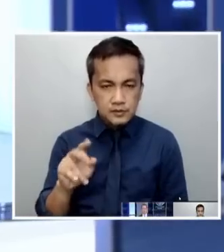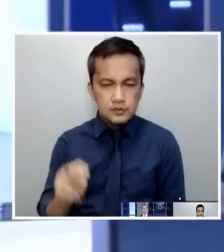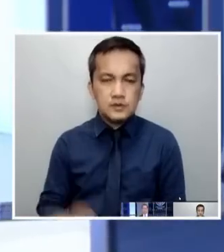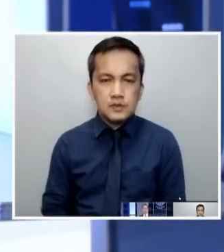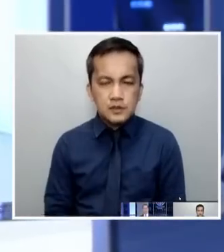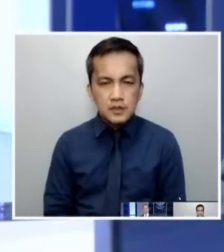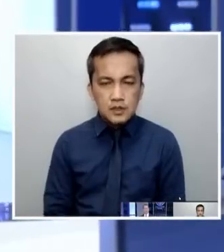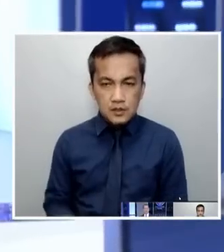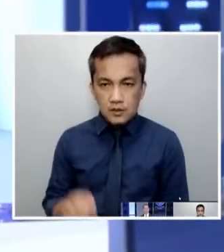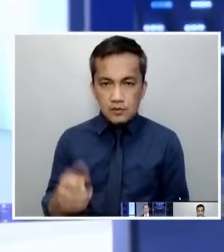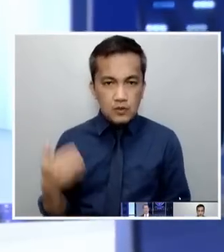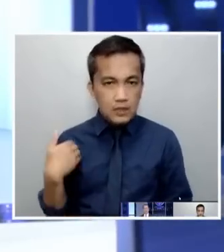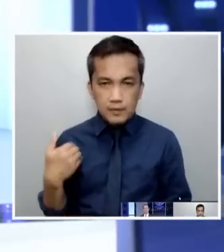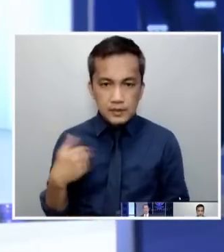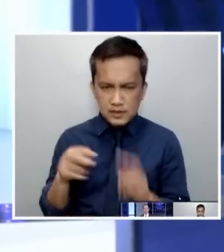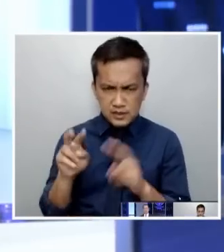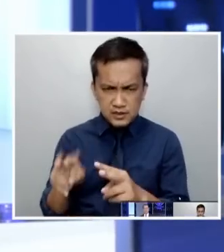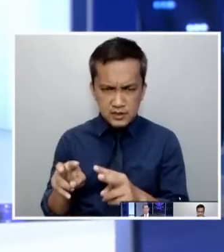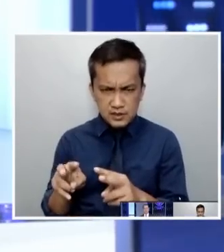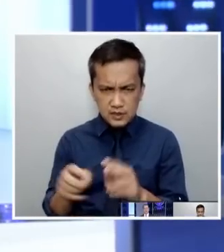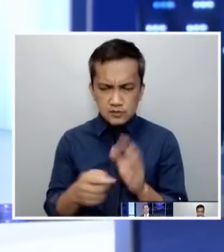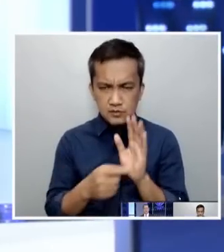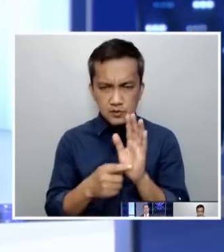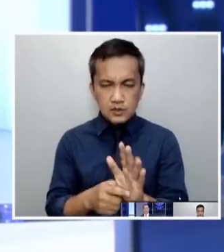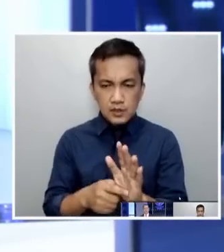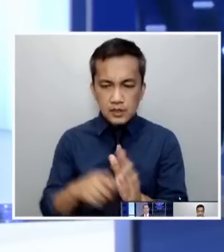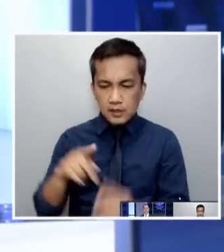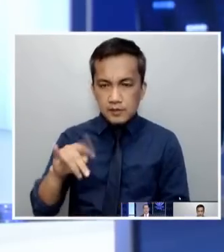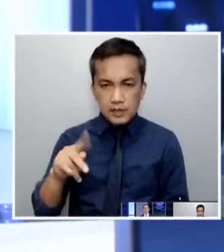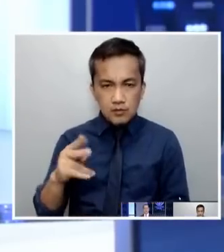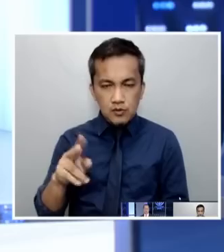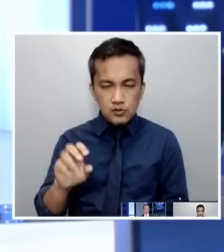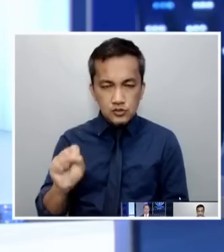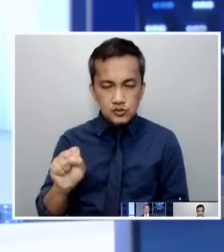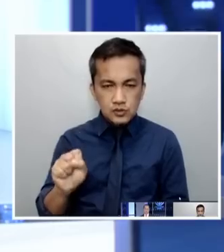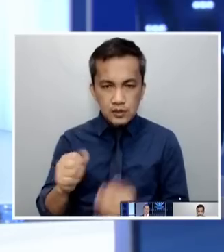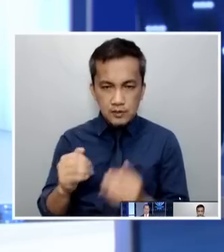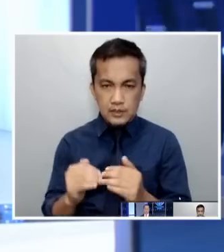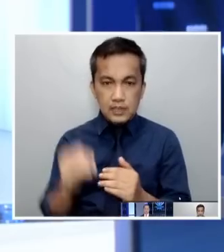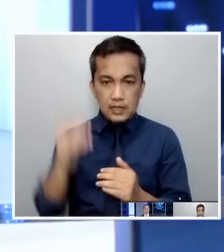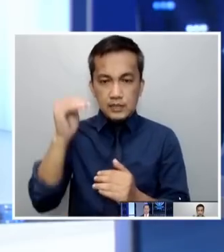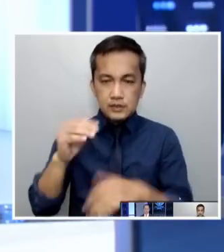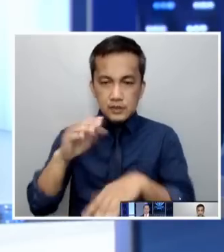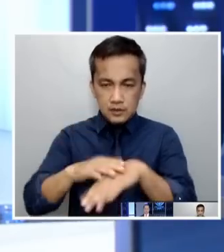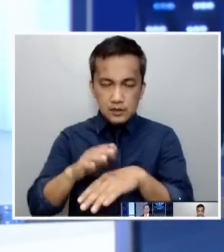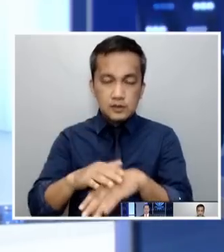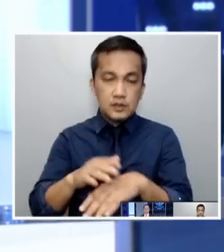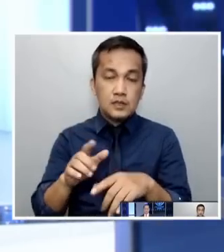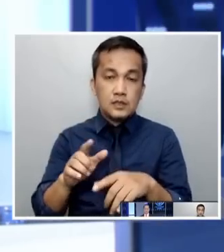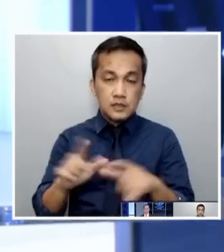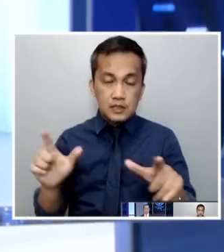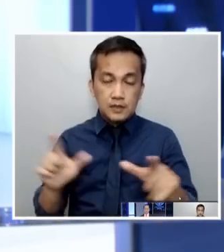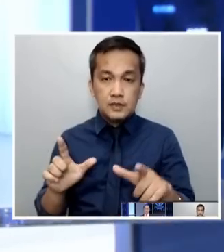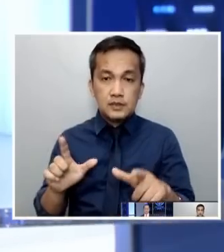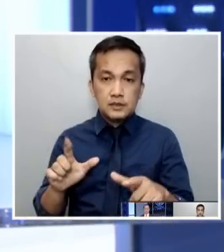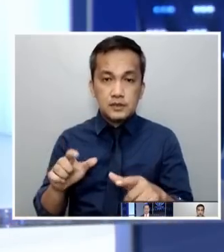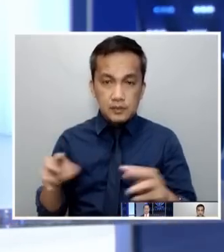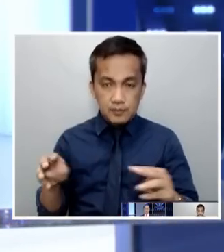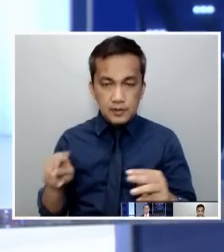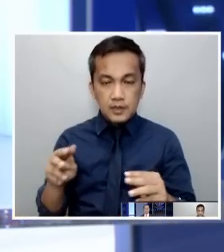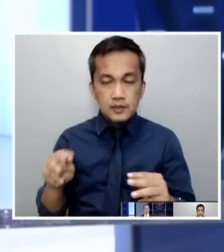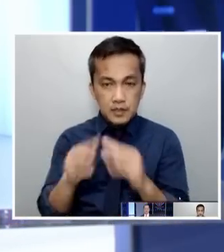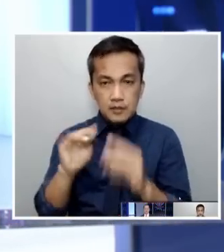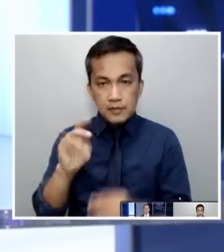At wala pang nakikitang indikasyon ng PBOX para itaas ang alerto ng Bulkang Mayon. Sinimulan ng